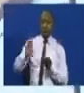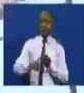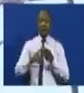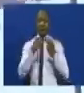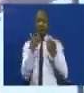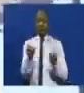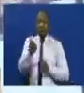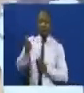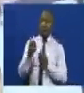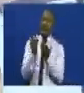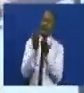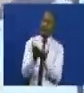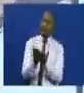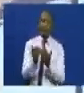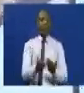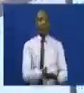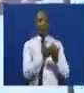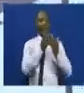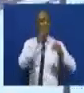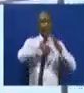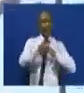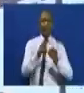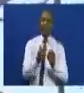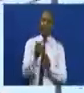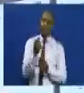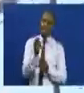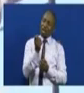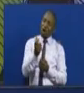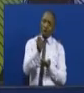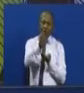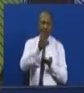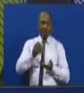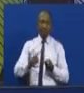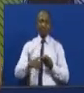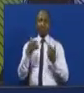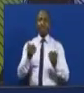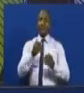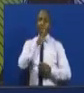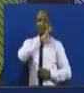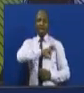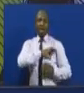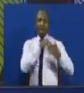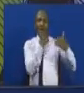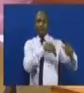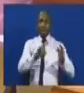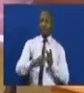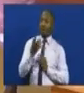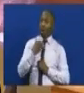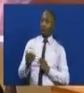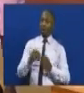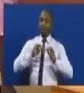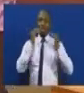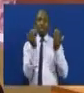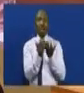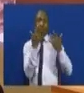anaomba angalau wasaidie katika hivyo vijisenti. Tumalizie na mishahara ya wachezaji. Bwana, chama cha wachezaji